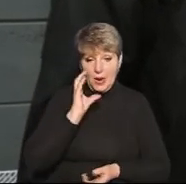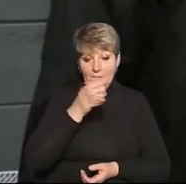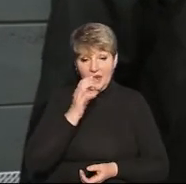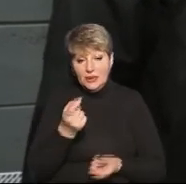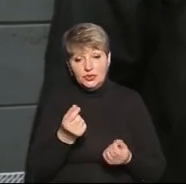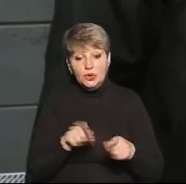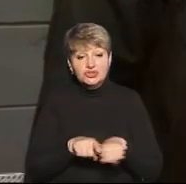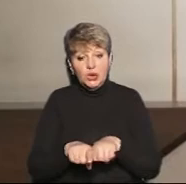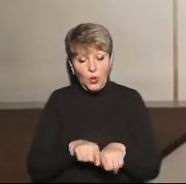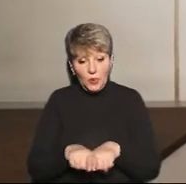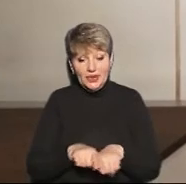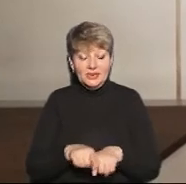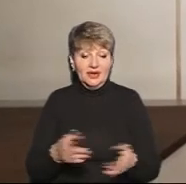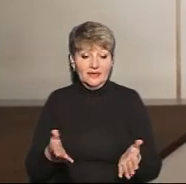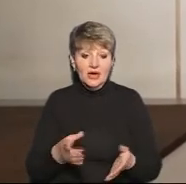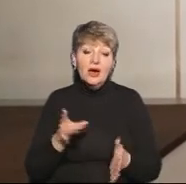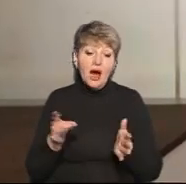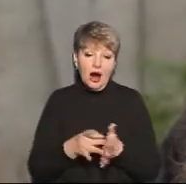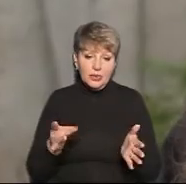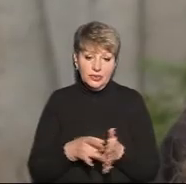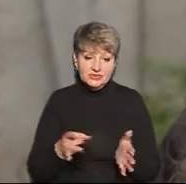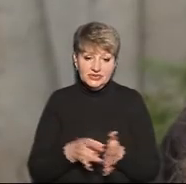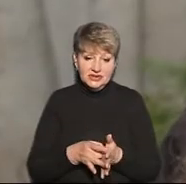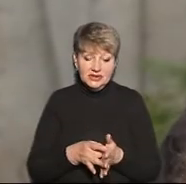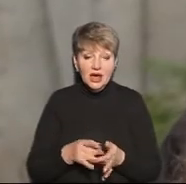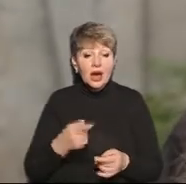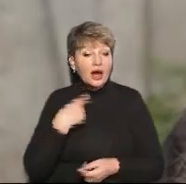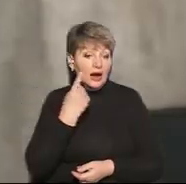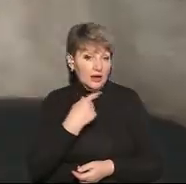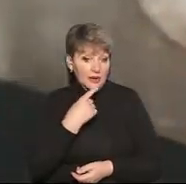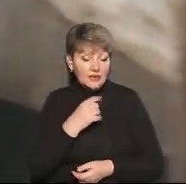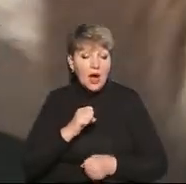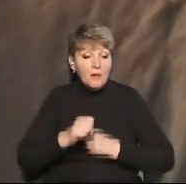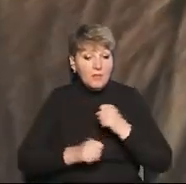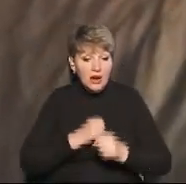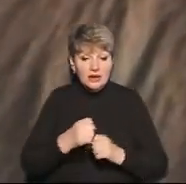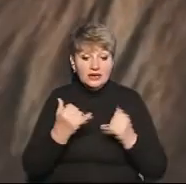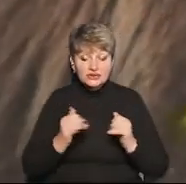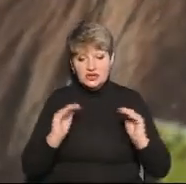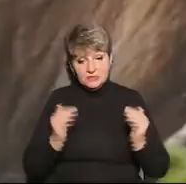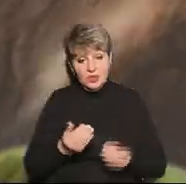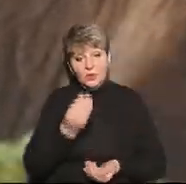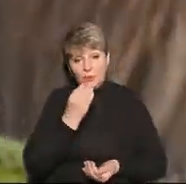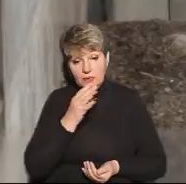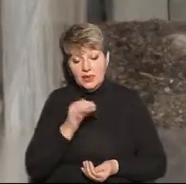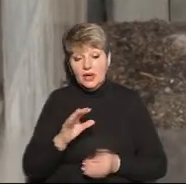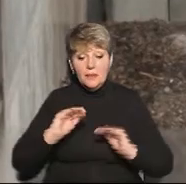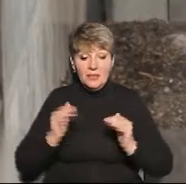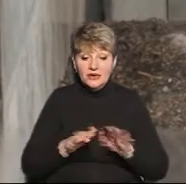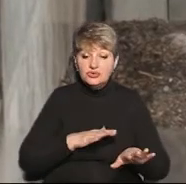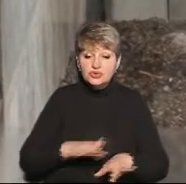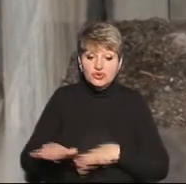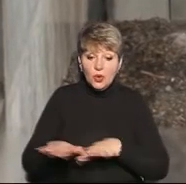ще огірків, і гарбузи. Лідія Осадча каже, ведмеді зараз стали менше їсти та менше рухатися,